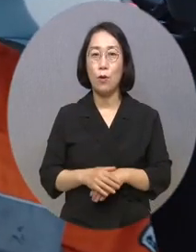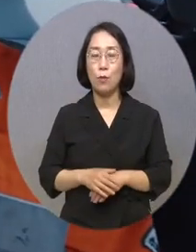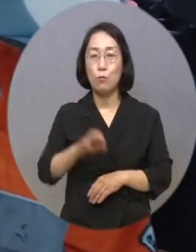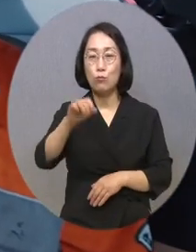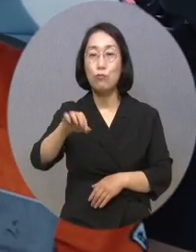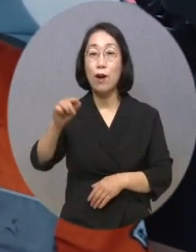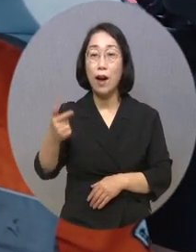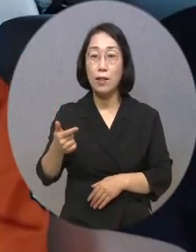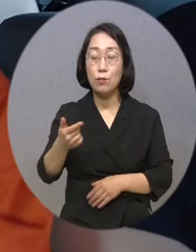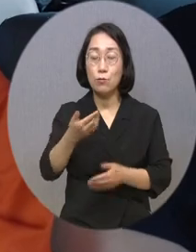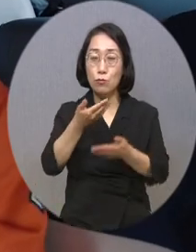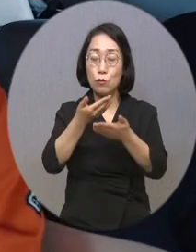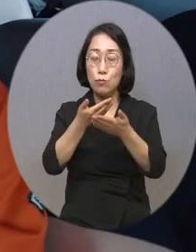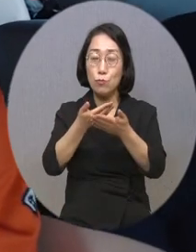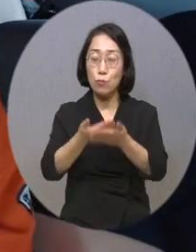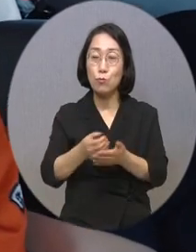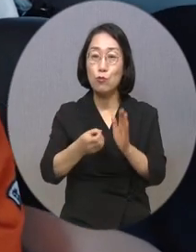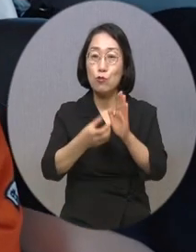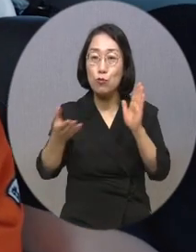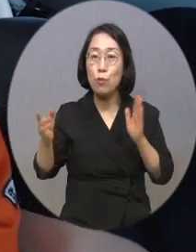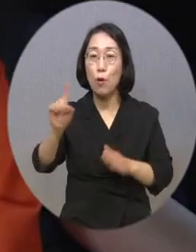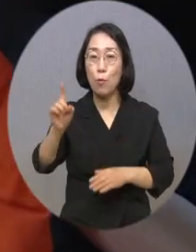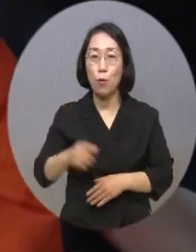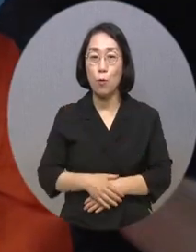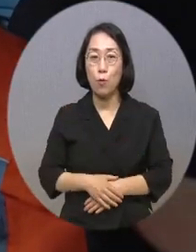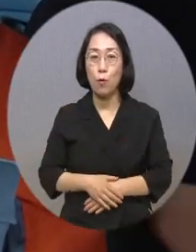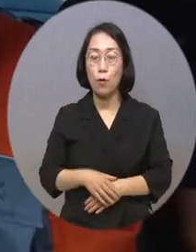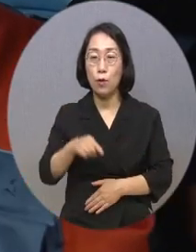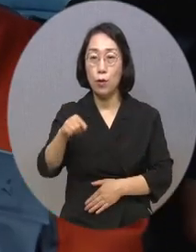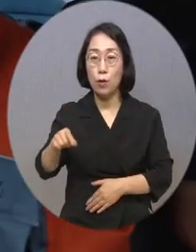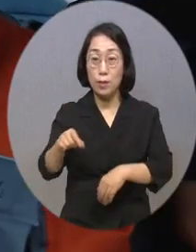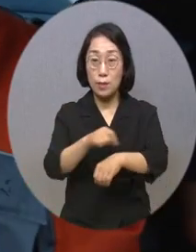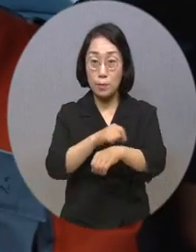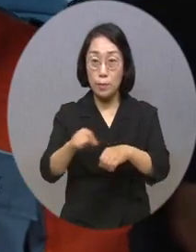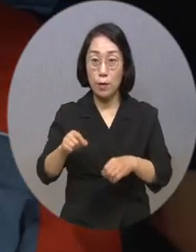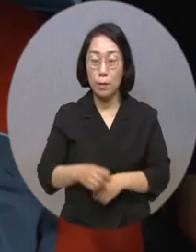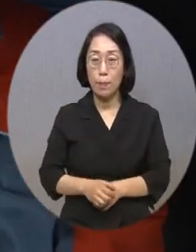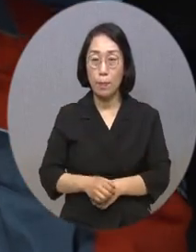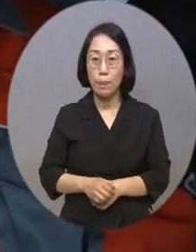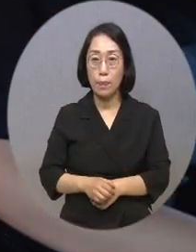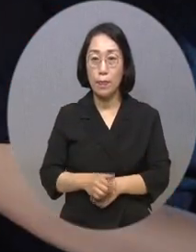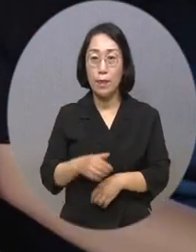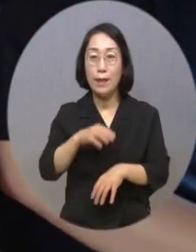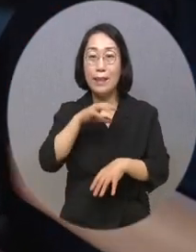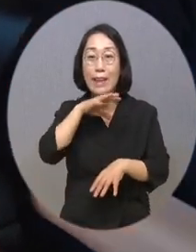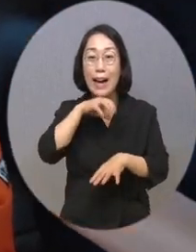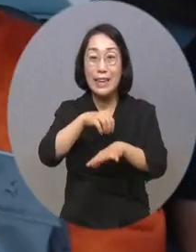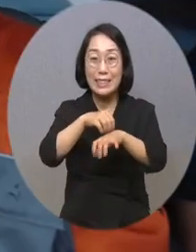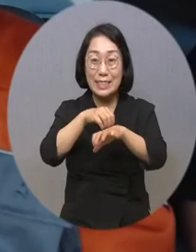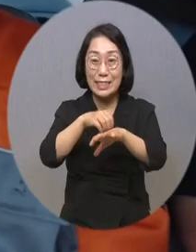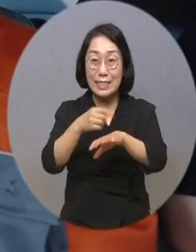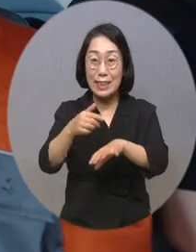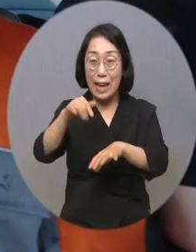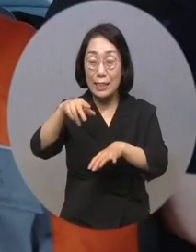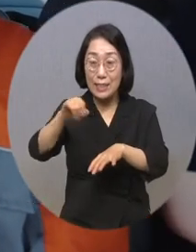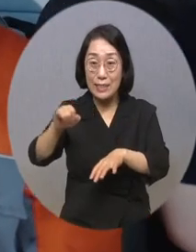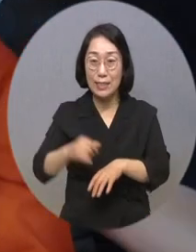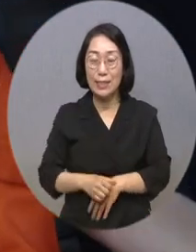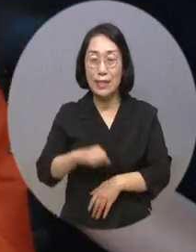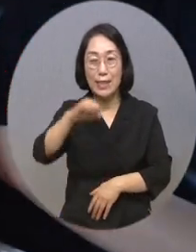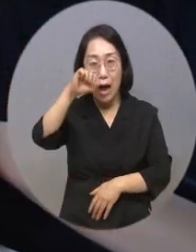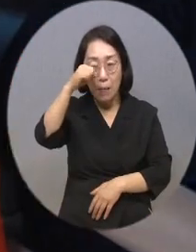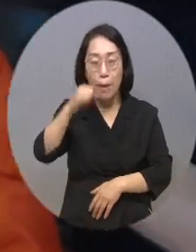유명하죠? 황정민 군? 무안은 바로 품바의 도시예요. 무안의 특산품은 이제 낙지, 양파. 낙지는 좋아하세요? 산낙지 못 먹을 것